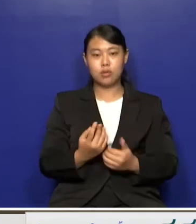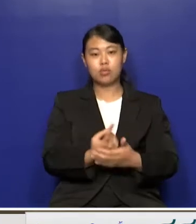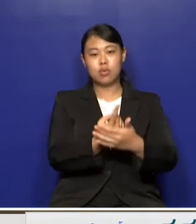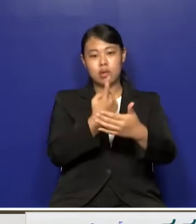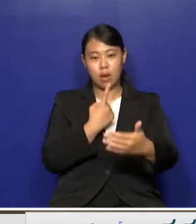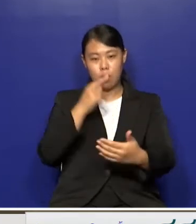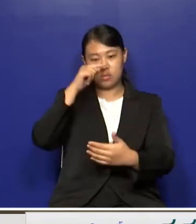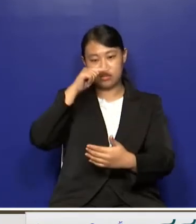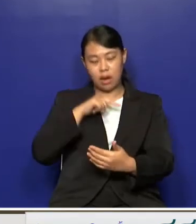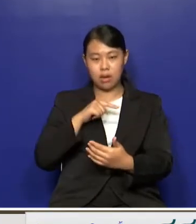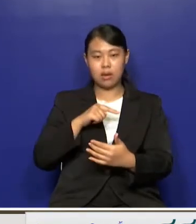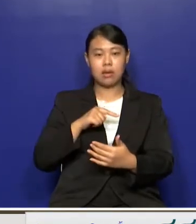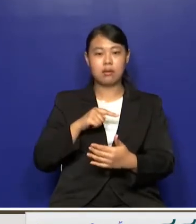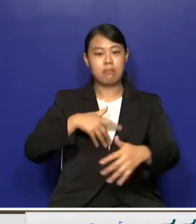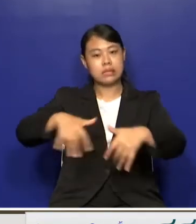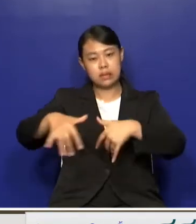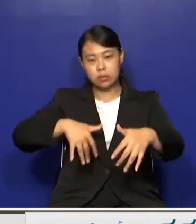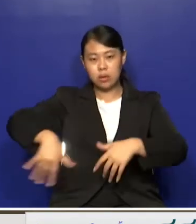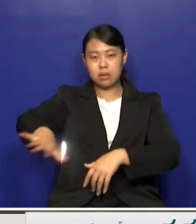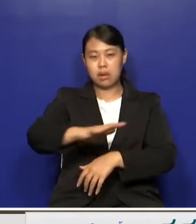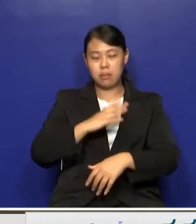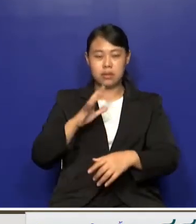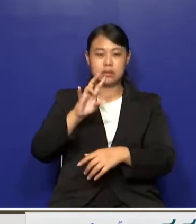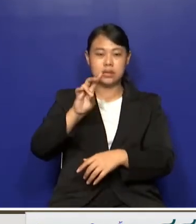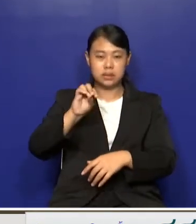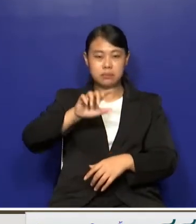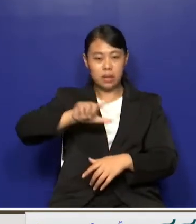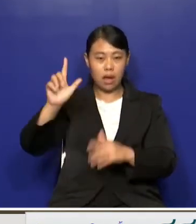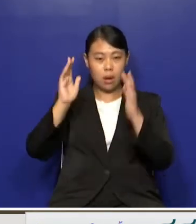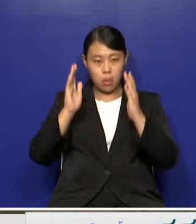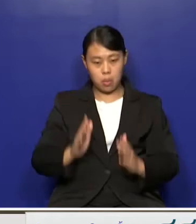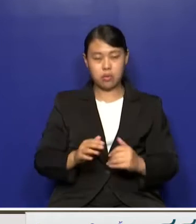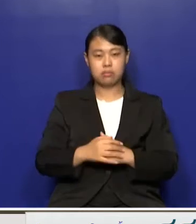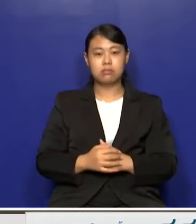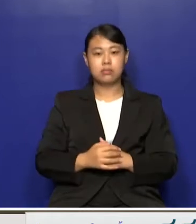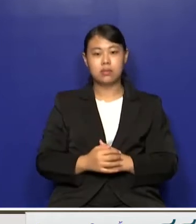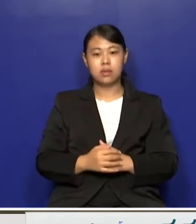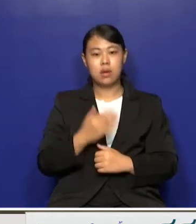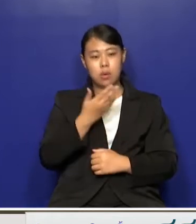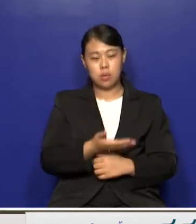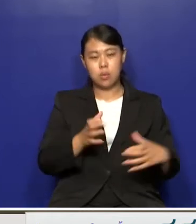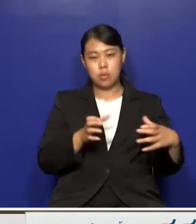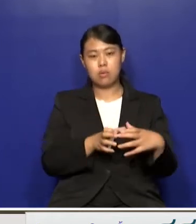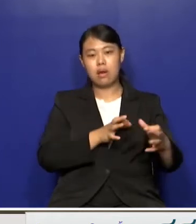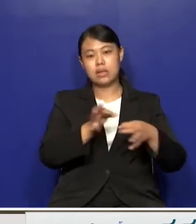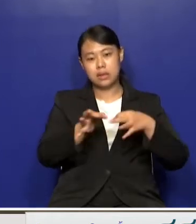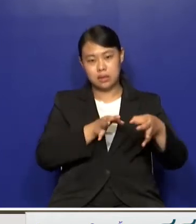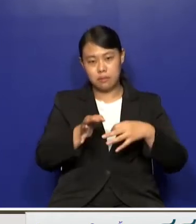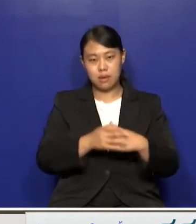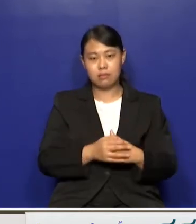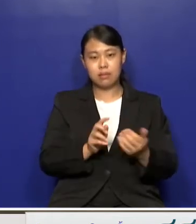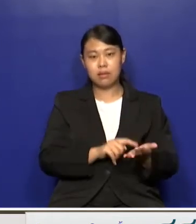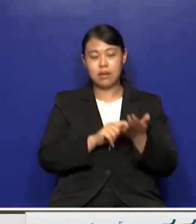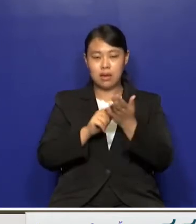ized กวาแงคนเมื่อผู้นำเสนอ ได้เปรียบเทียบว่า ประเทศไทย